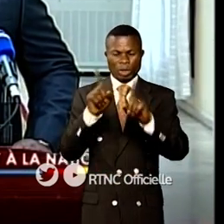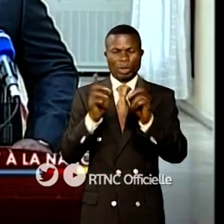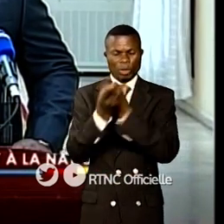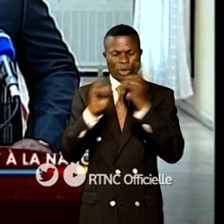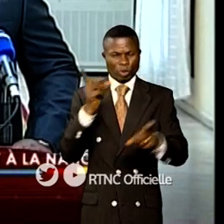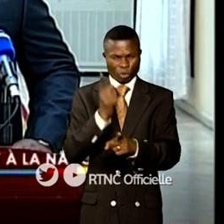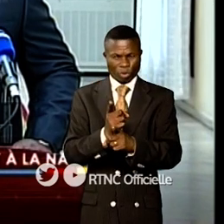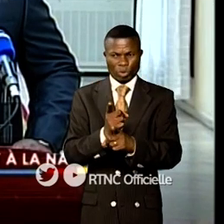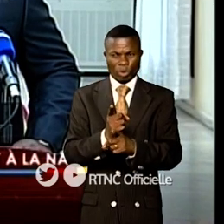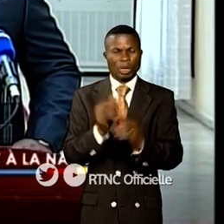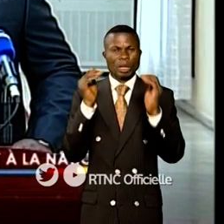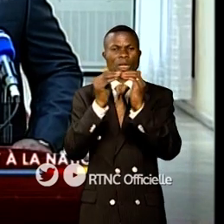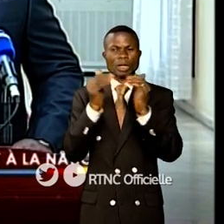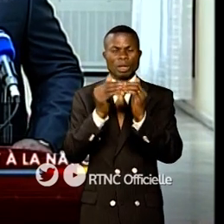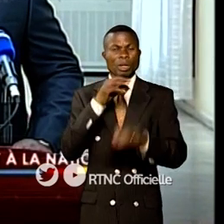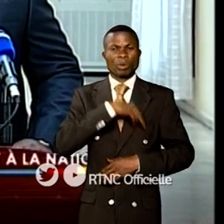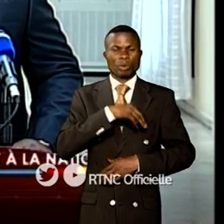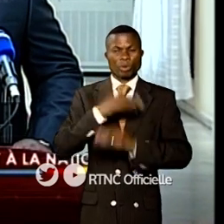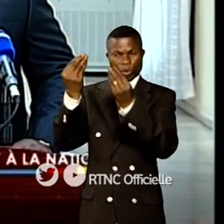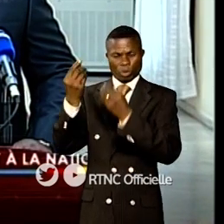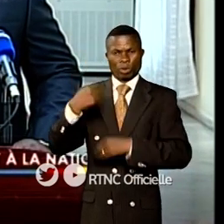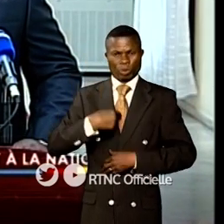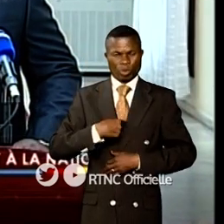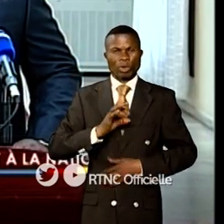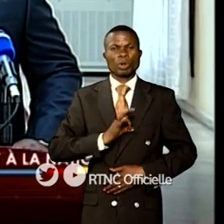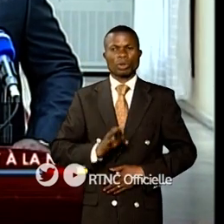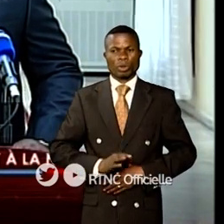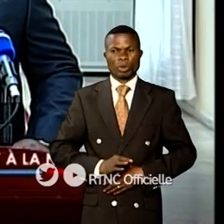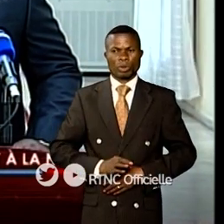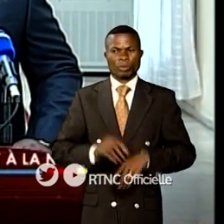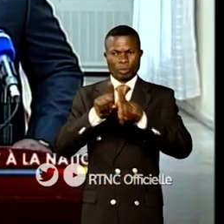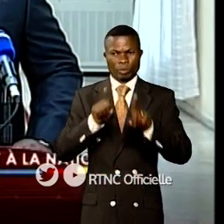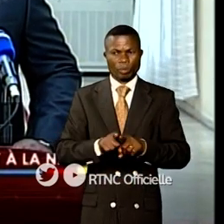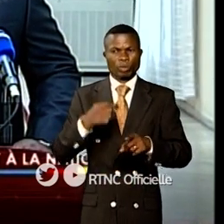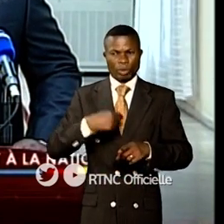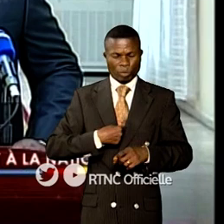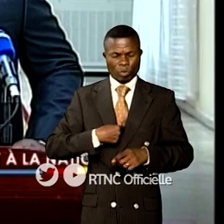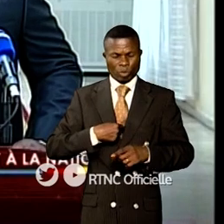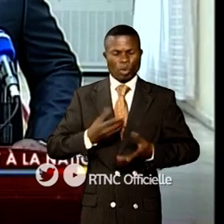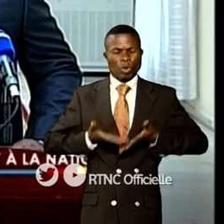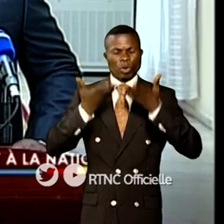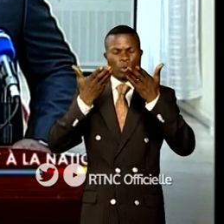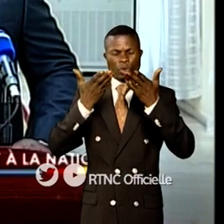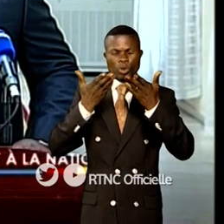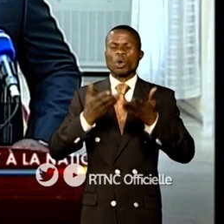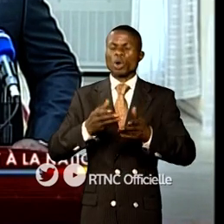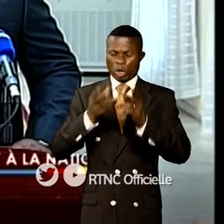démocratie, conformément à la mission que vous m'avez confiée et dont j'en mesure la